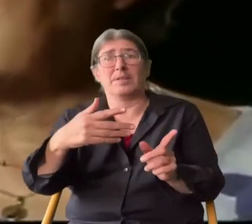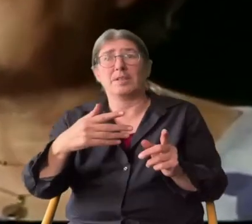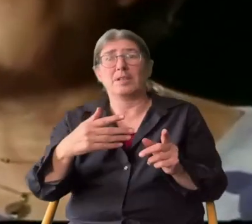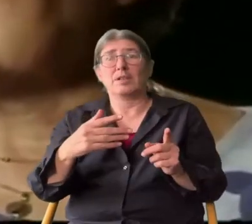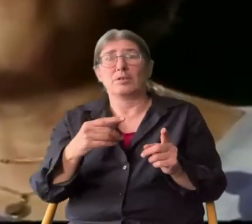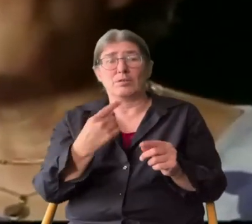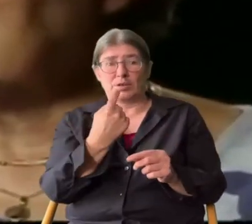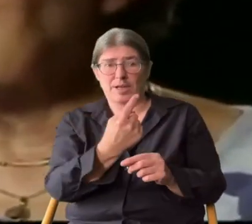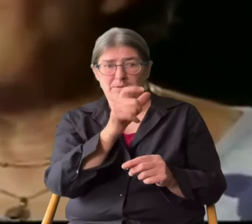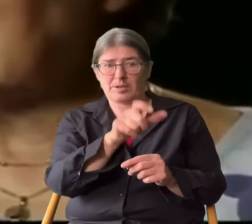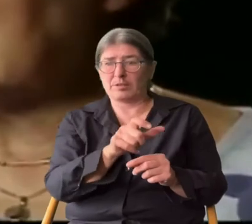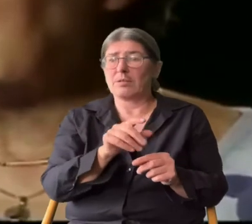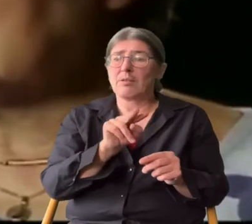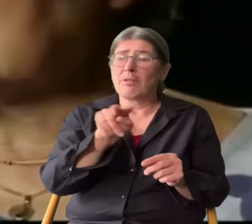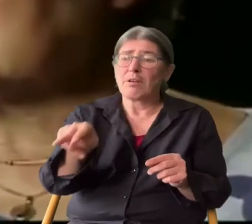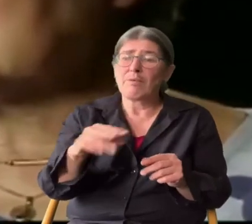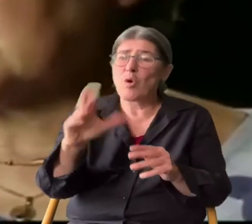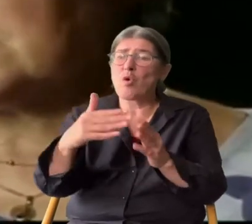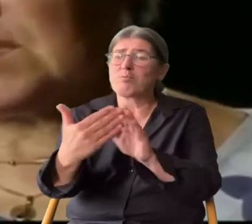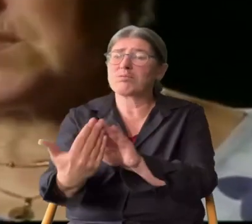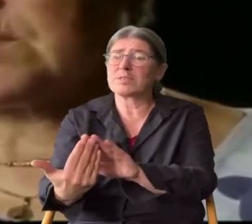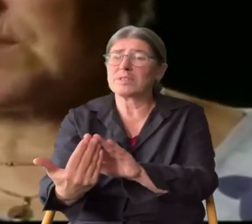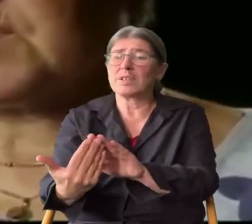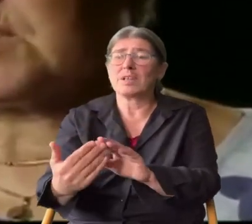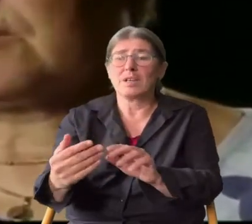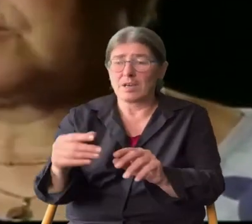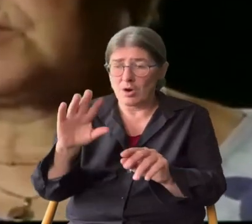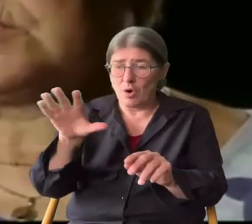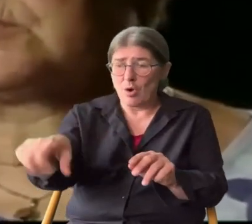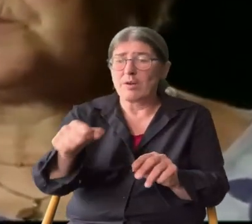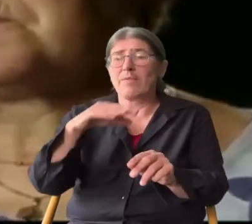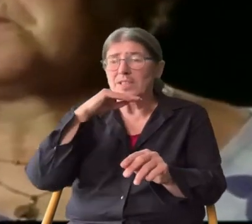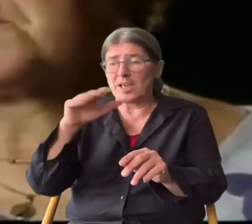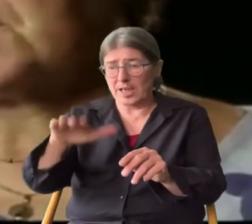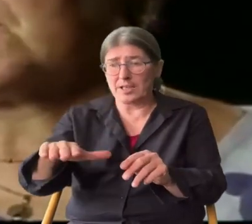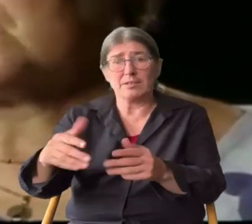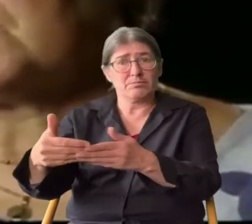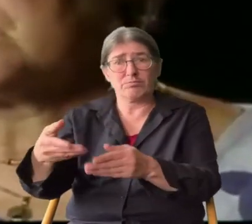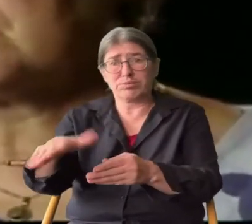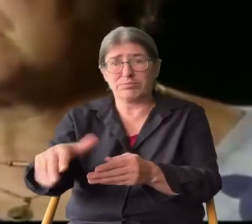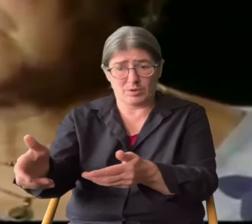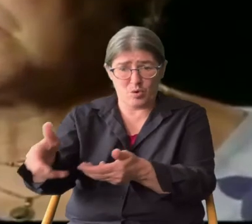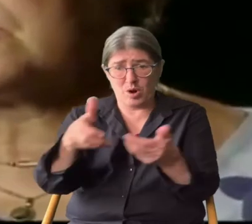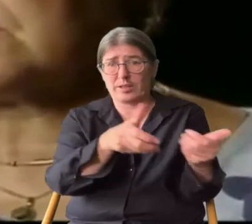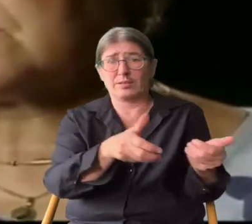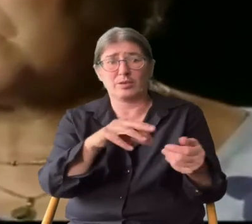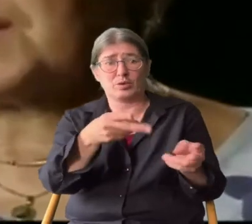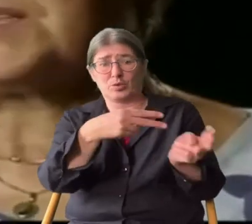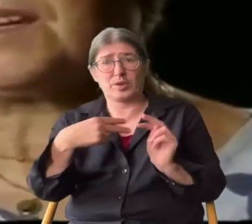ist dahin zu dieser Unglücksstelle und hat das Kind aus dem Wasser geholt. Dann kam er zurück